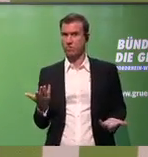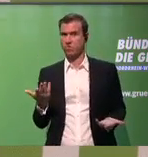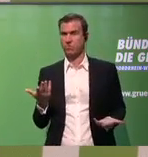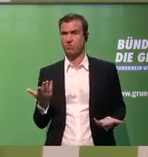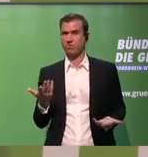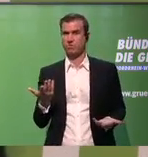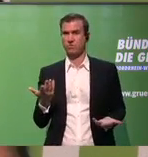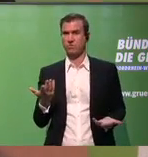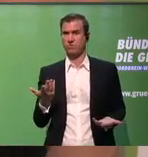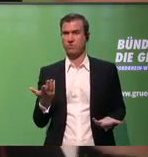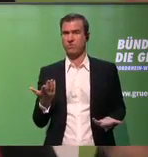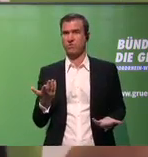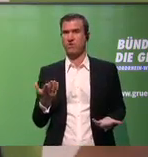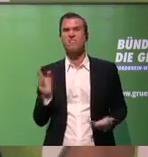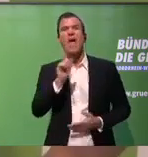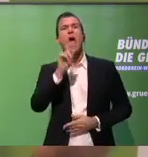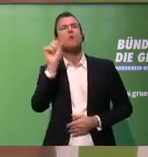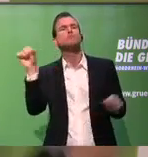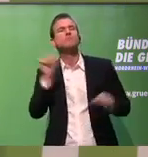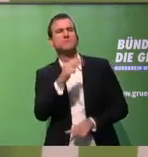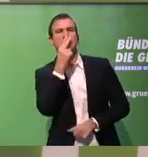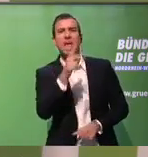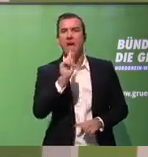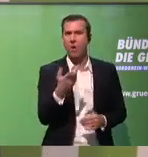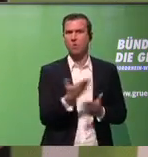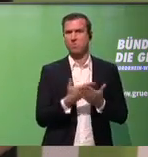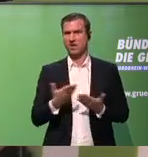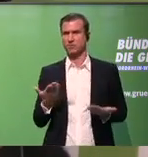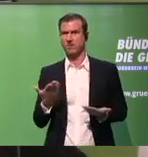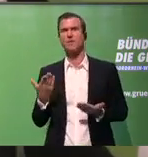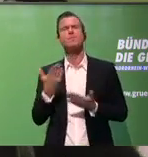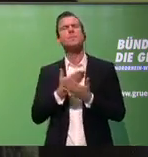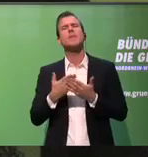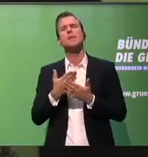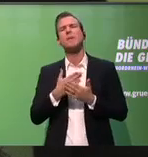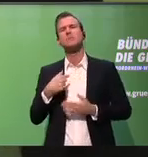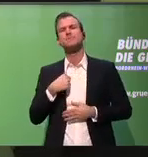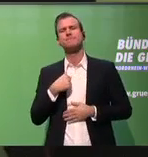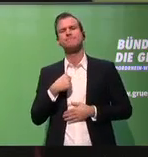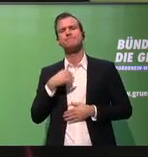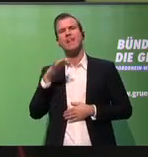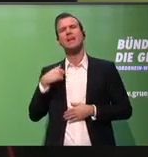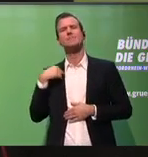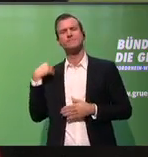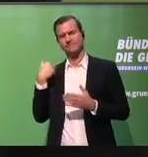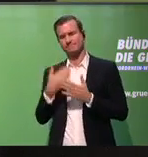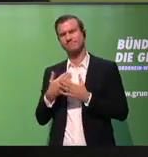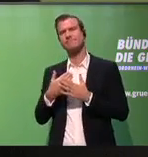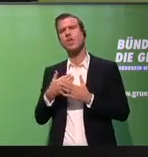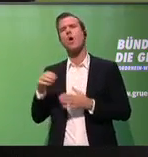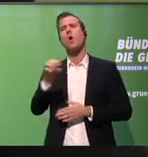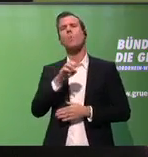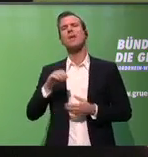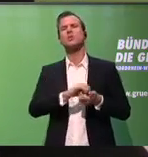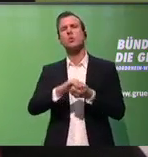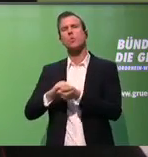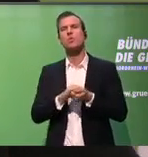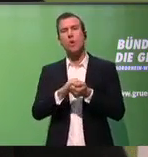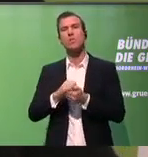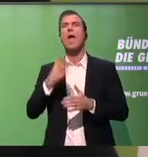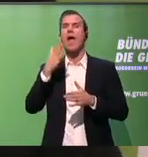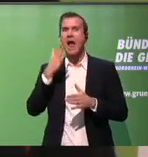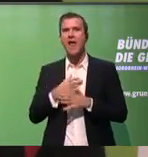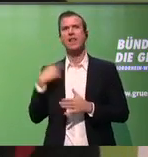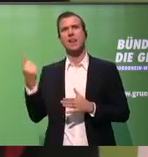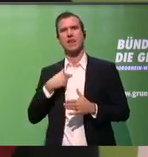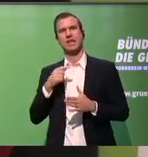Menschen, die schlecht sehen können. Da haben wir zum Beispiel wir haben auf den Weg gebracht, dass die Europäische Union sich jetzt endlich dafür